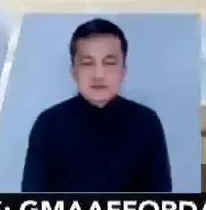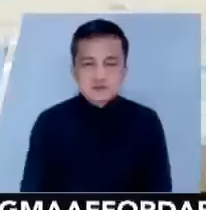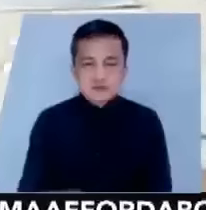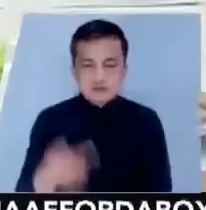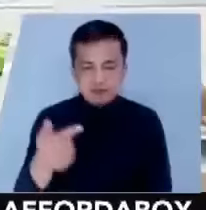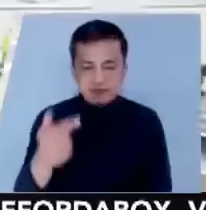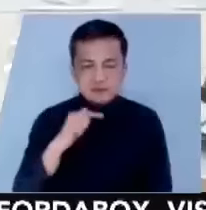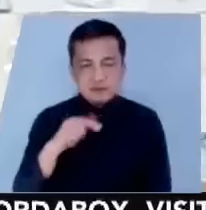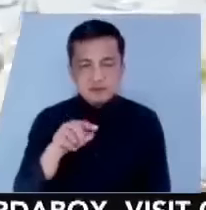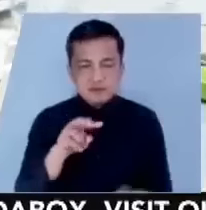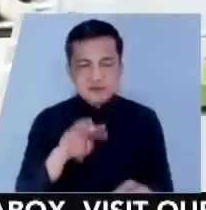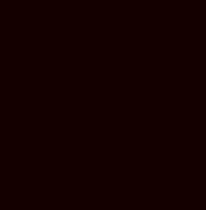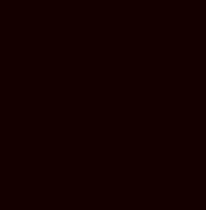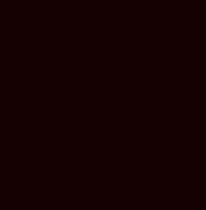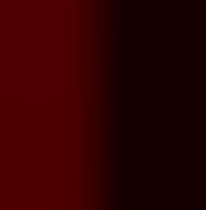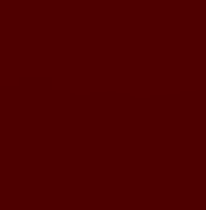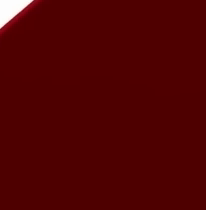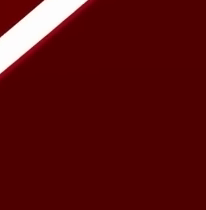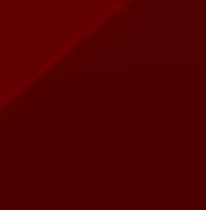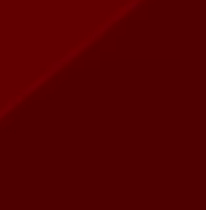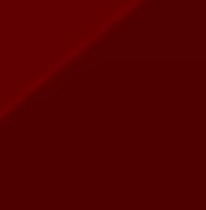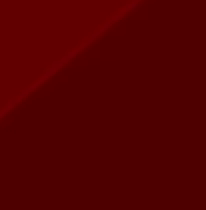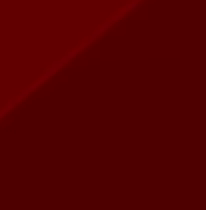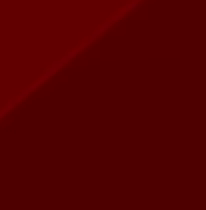nakatutok, 24 oras.